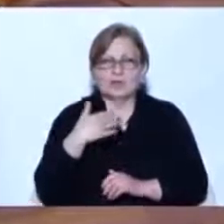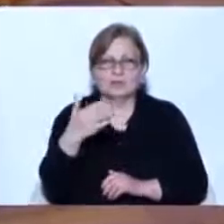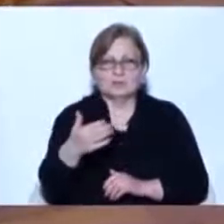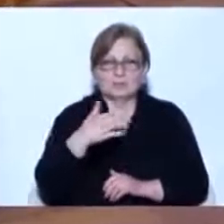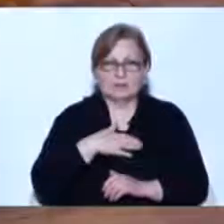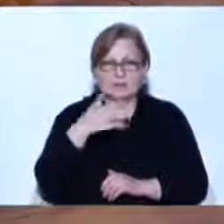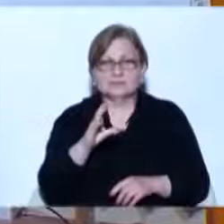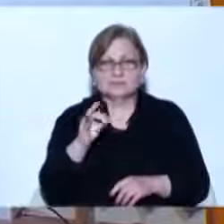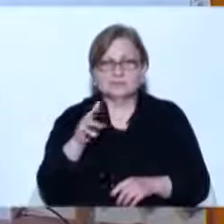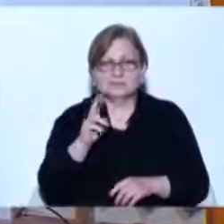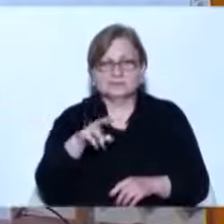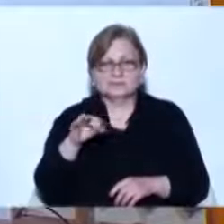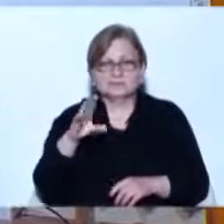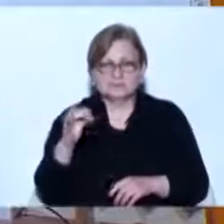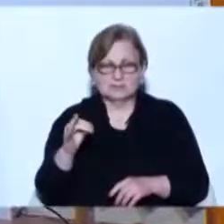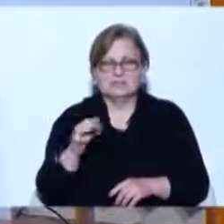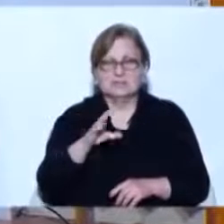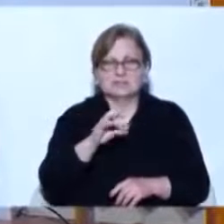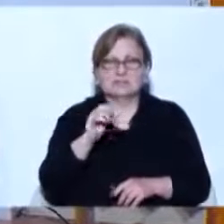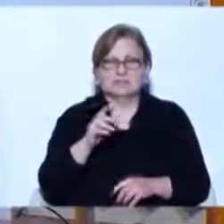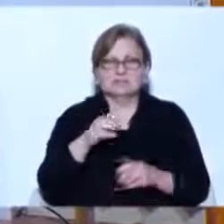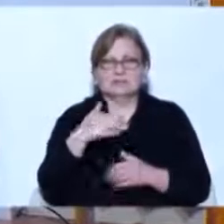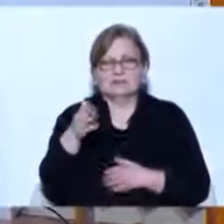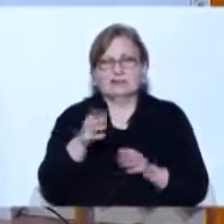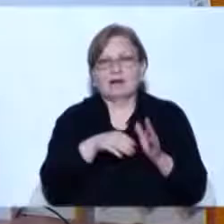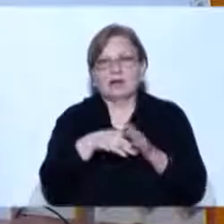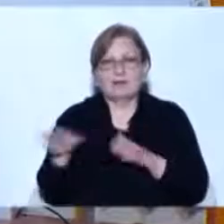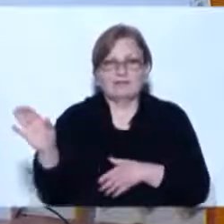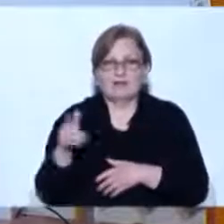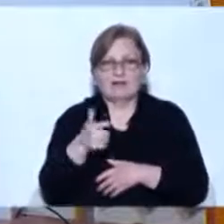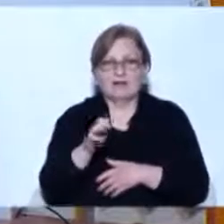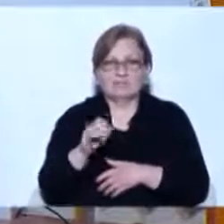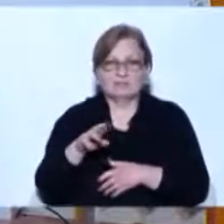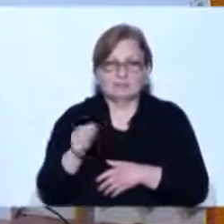ბენკი სიკლისა, ენკი ბენკისა გავიდა.